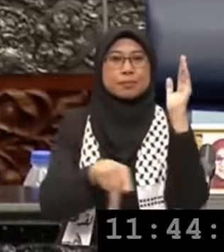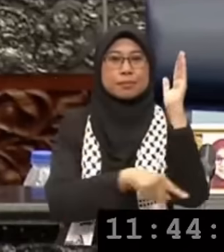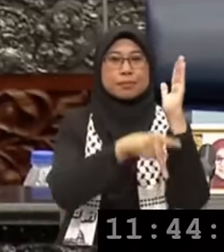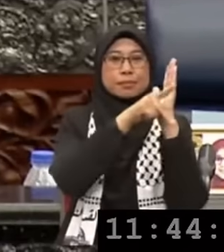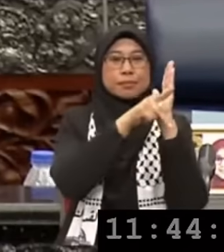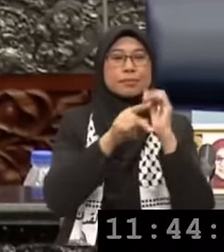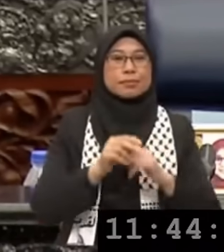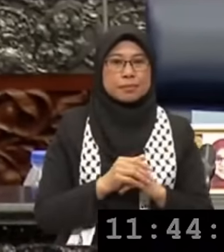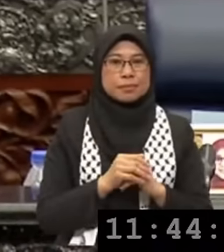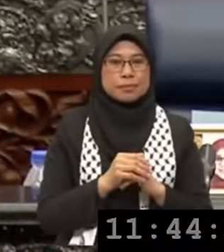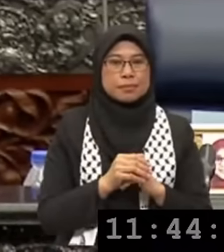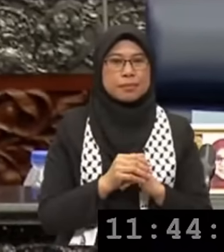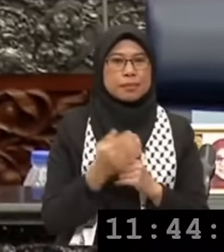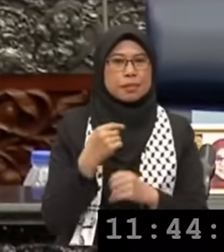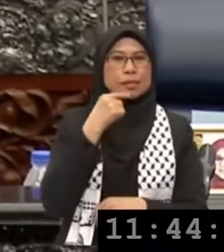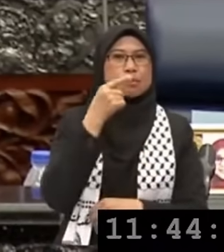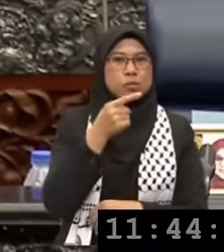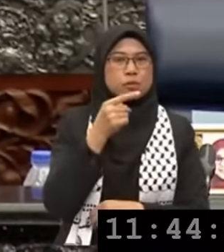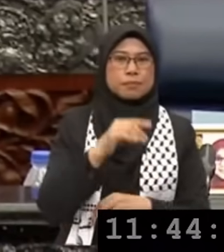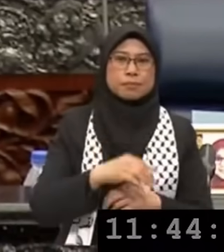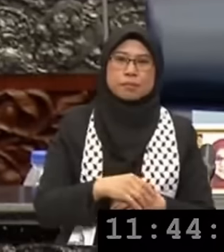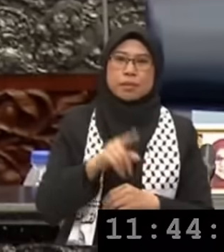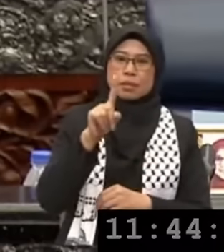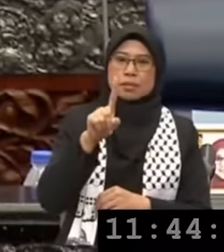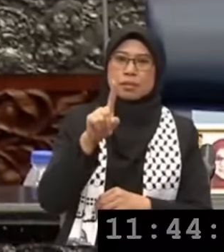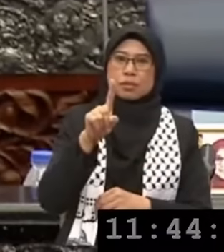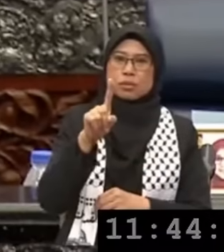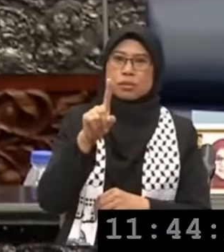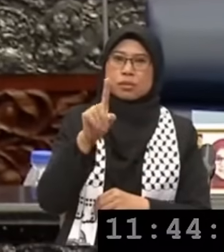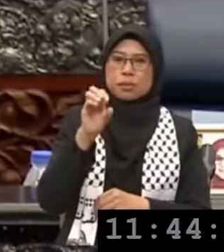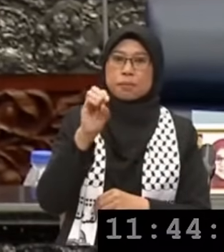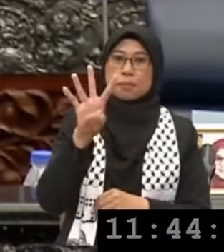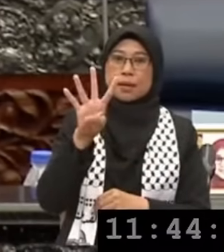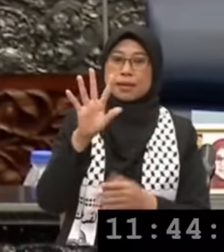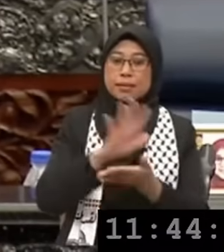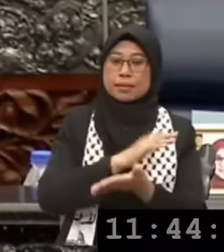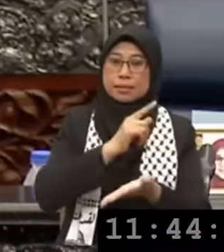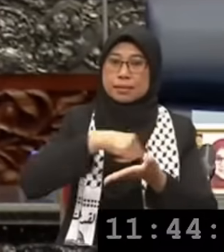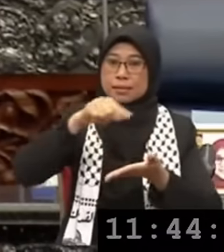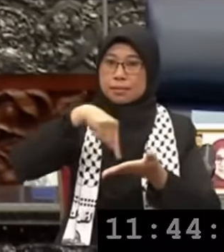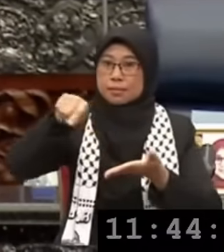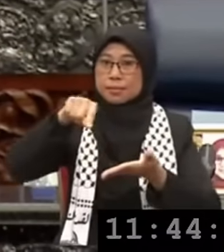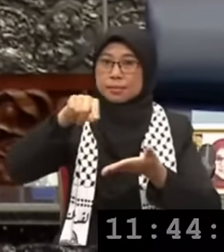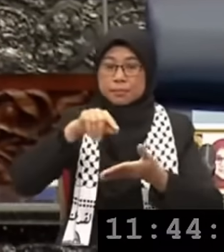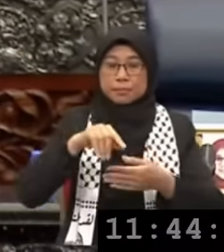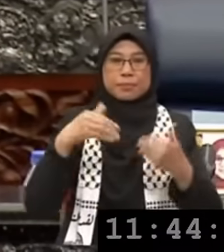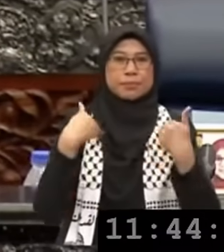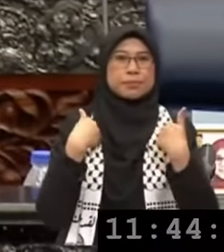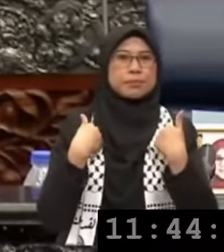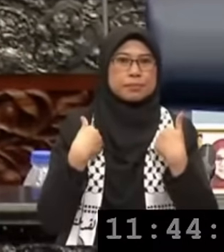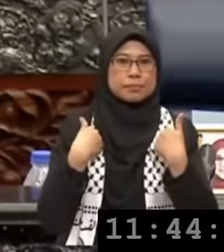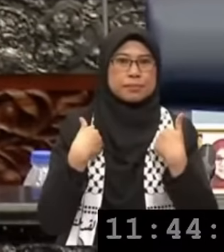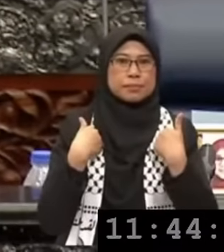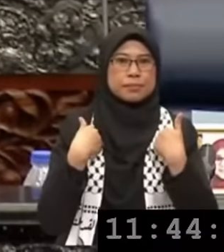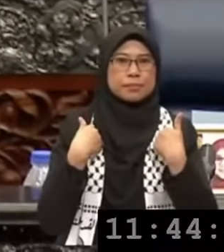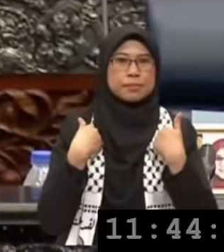lalu Beliau mengatakan sebanyak 104 kertas siasatan ataupun Investigation paper